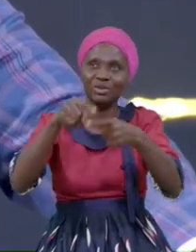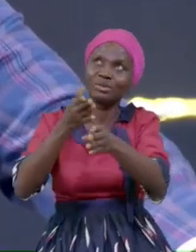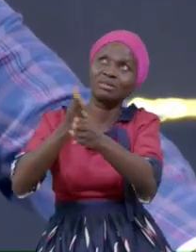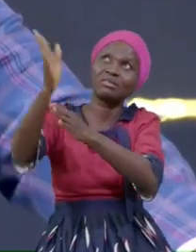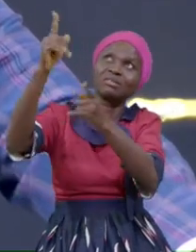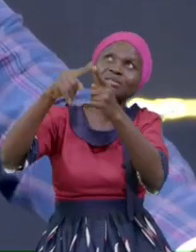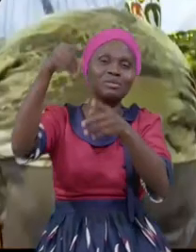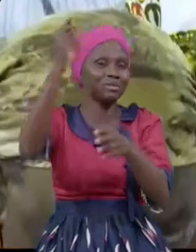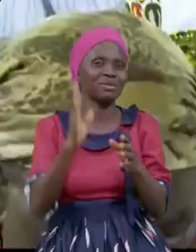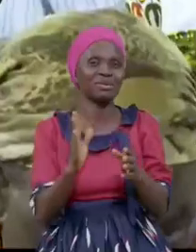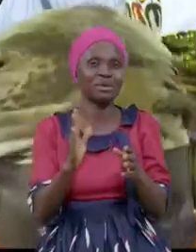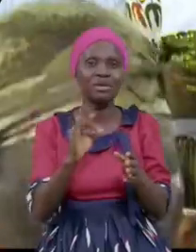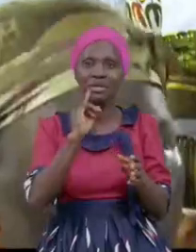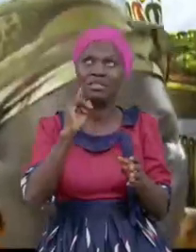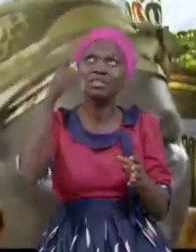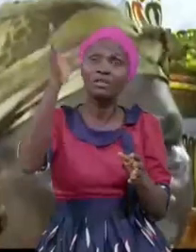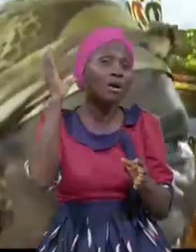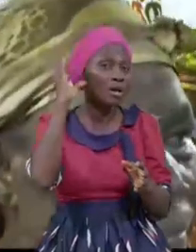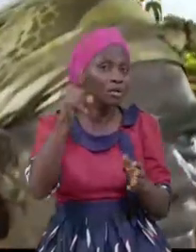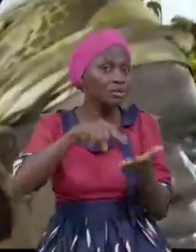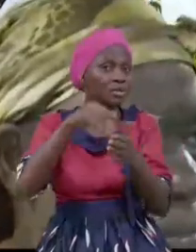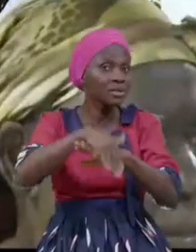Dieu. Est-ce qu'il t'entend ce soir?